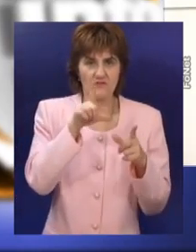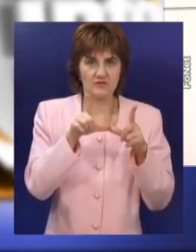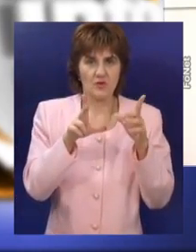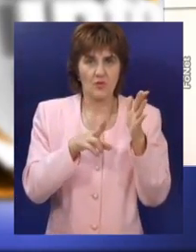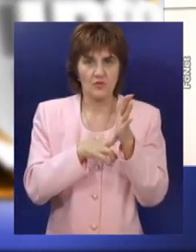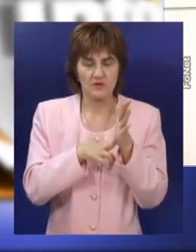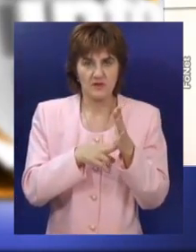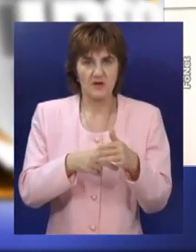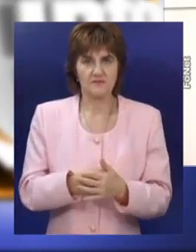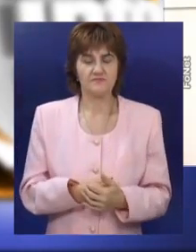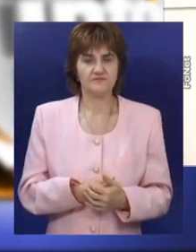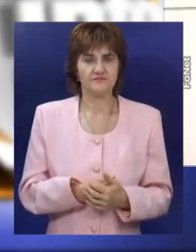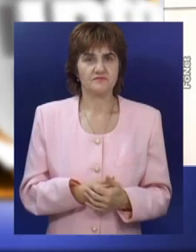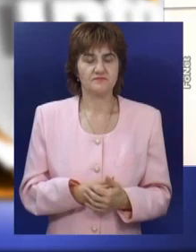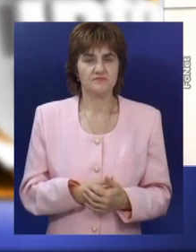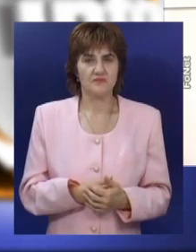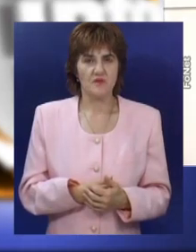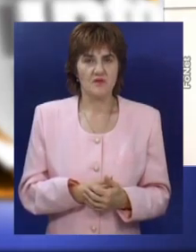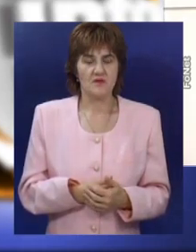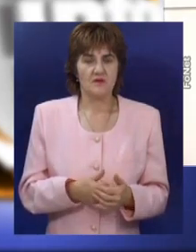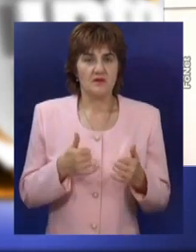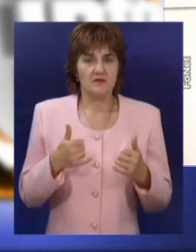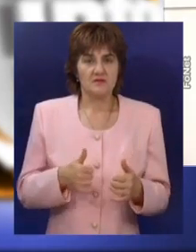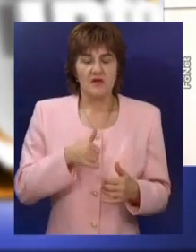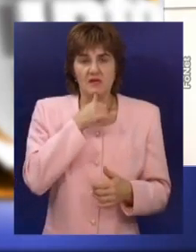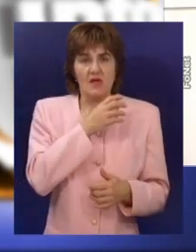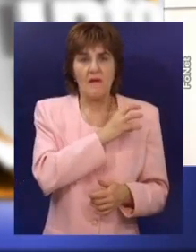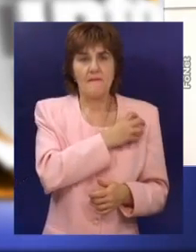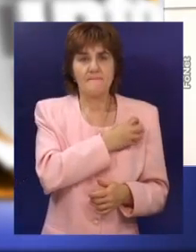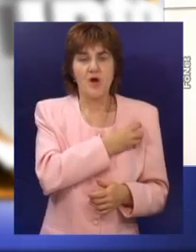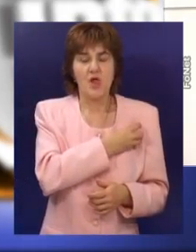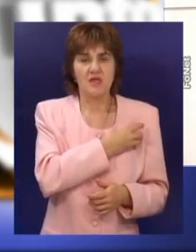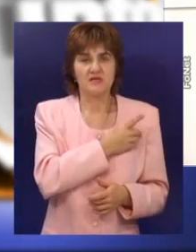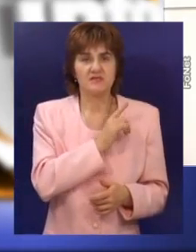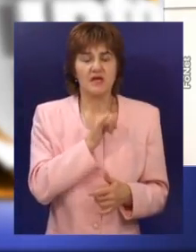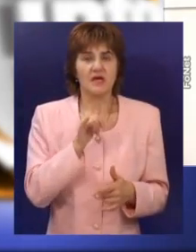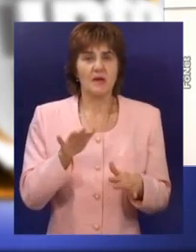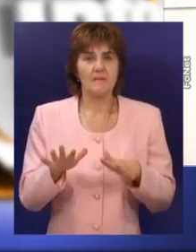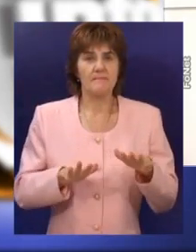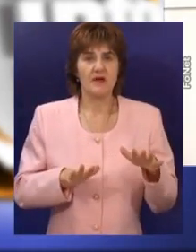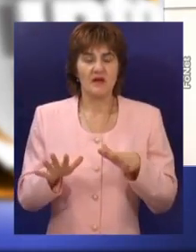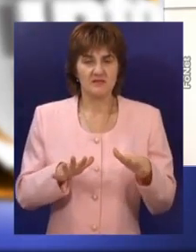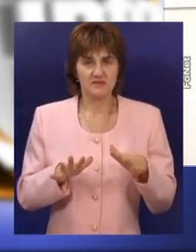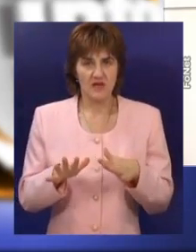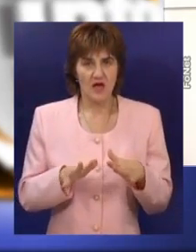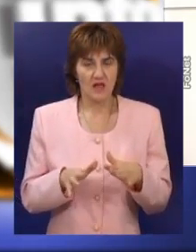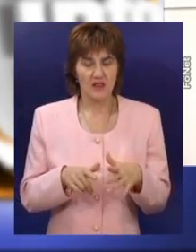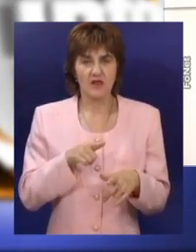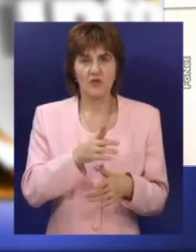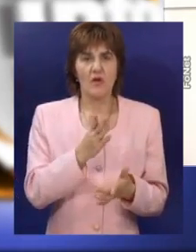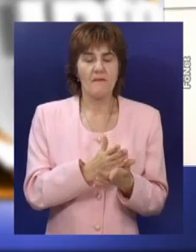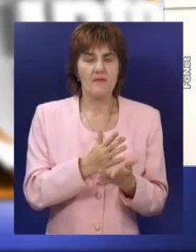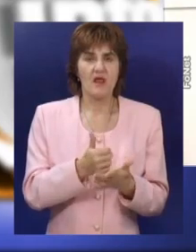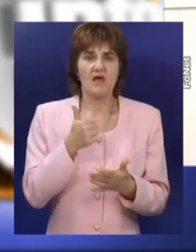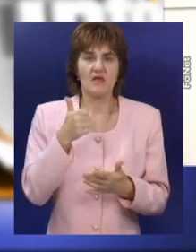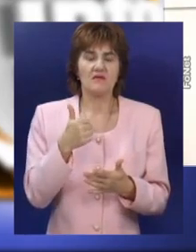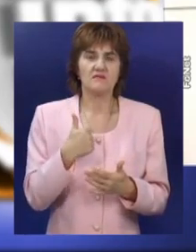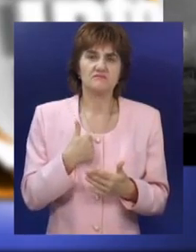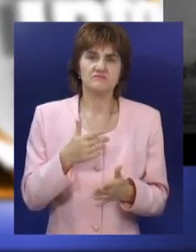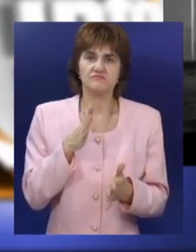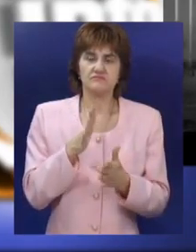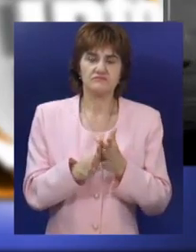unije, kojim sada predsedava poljski ministar, sa kojim se nedavno razgovarao, jer je ovo bila jedna od tema